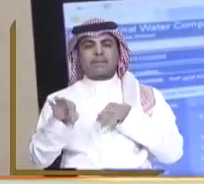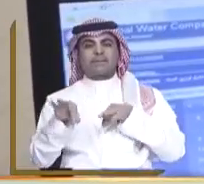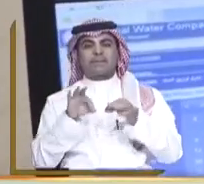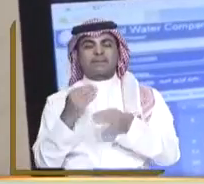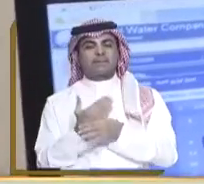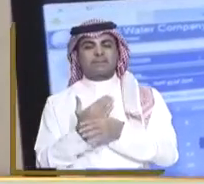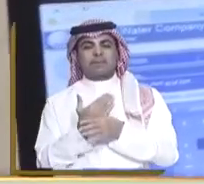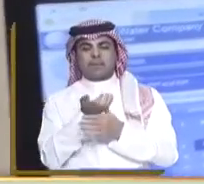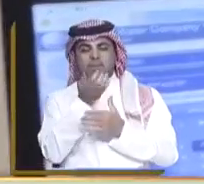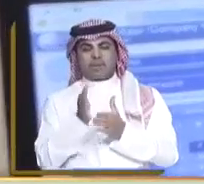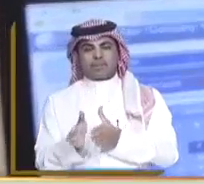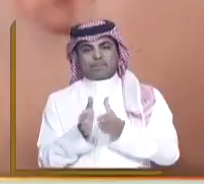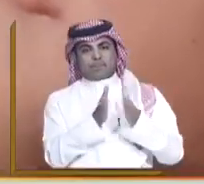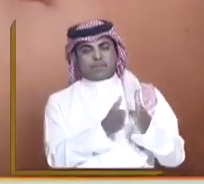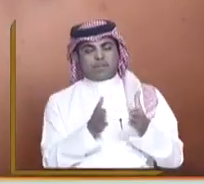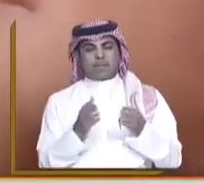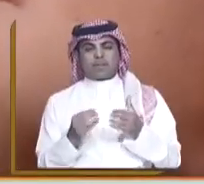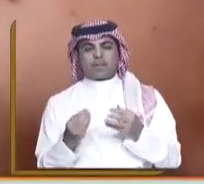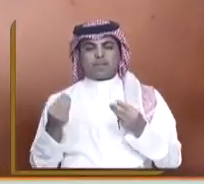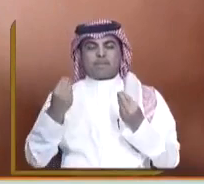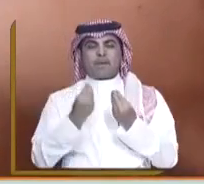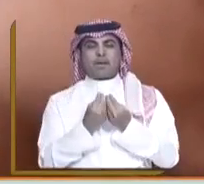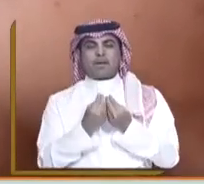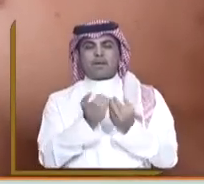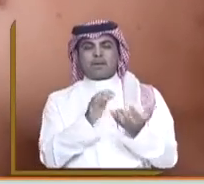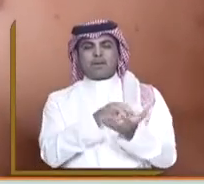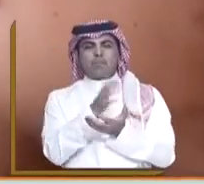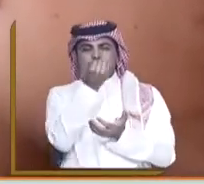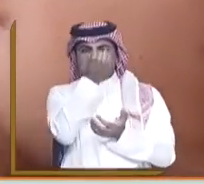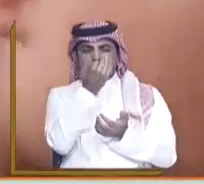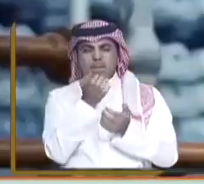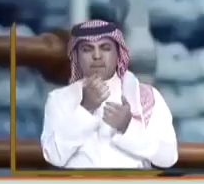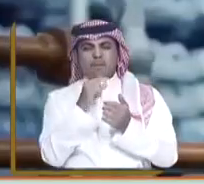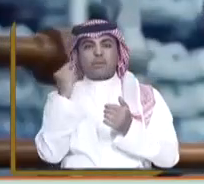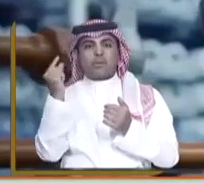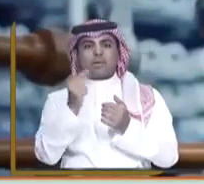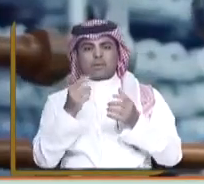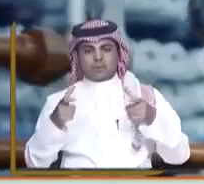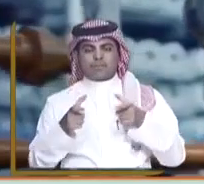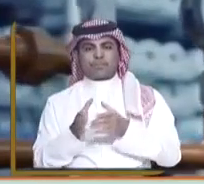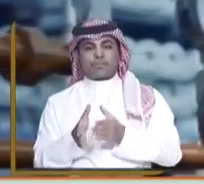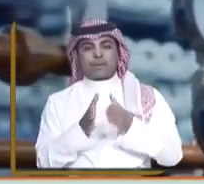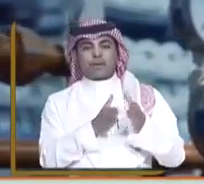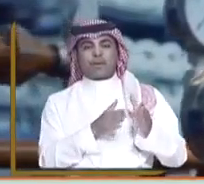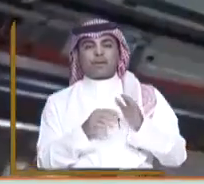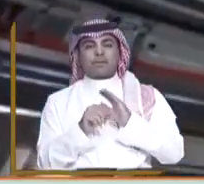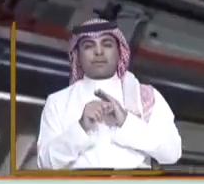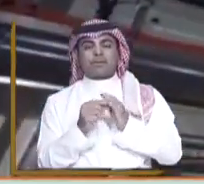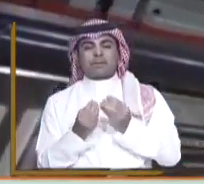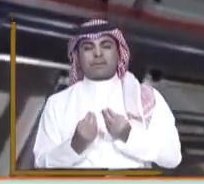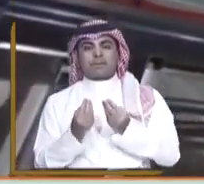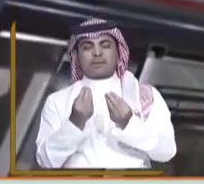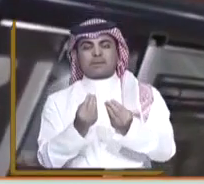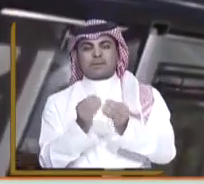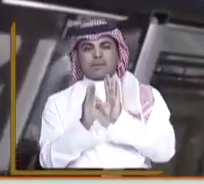لتحدياتها ومساهمتها في وضع قضايا المياه على راس الاجنده الدوليه ومن ذلك تقديمها